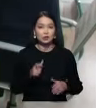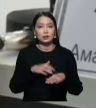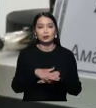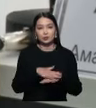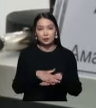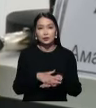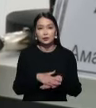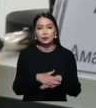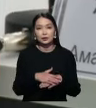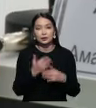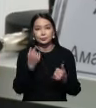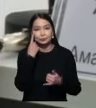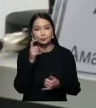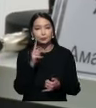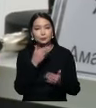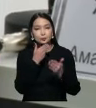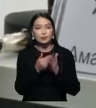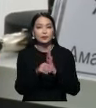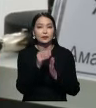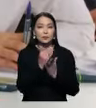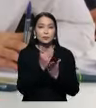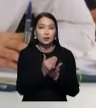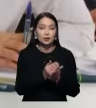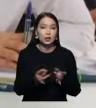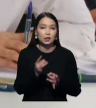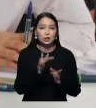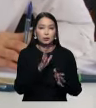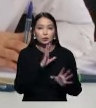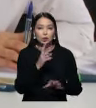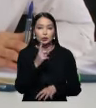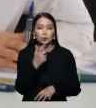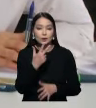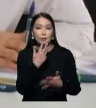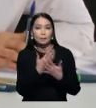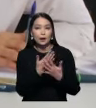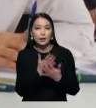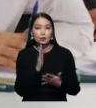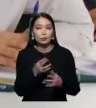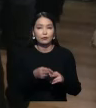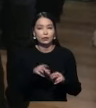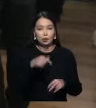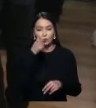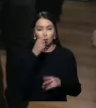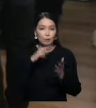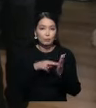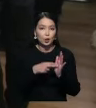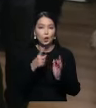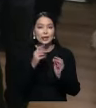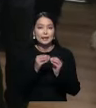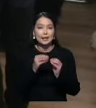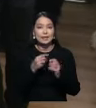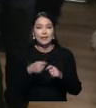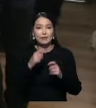что дорожная карта предвыборной программы партии для региона содержит 103 показателя. В этом году планируется реализовать 10 инвестпроектов